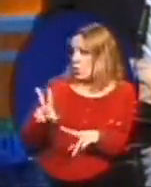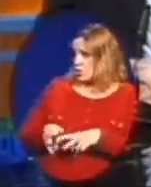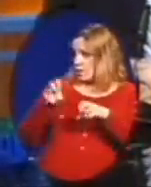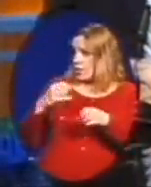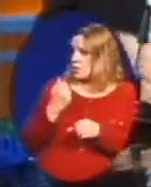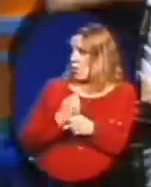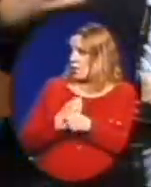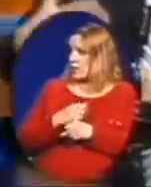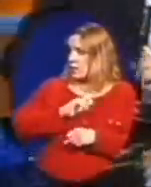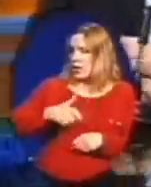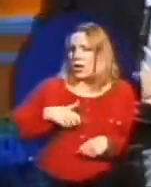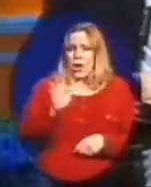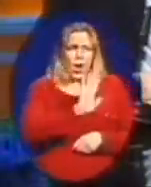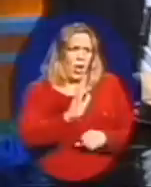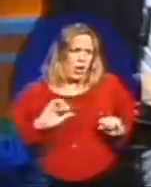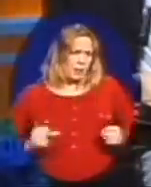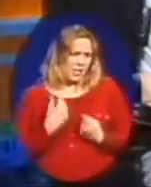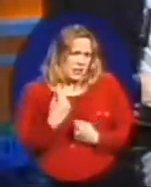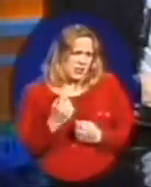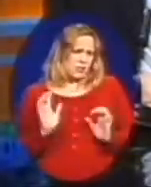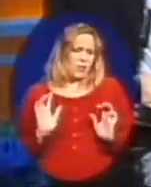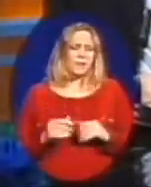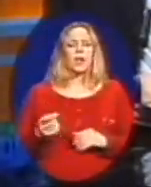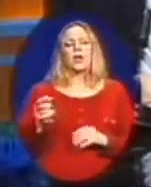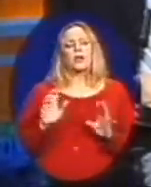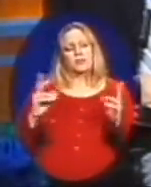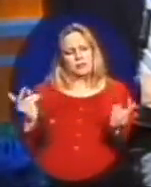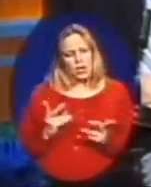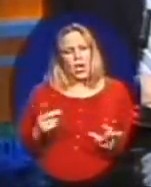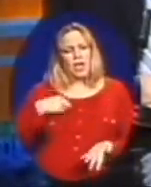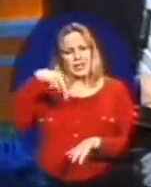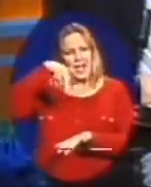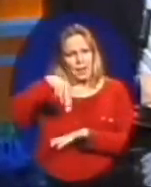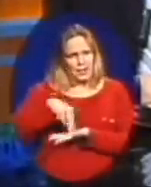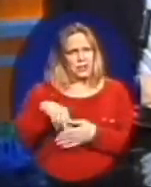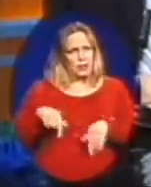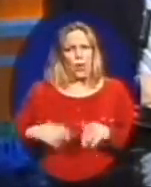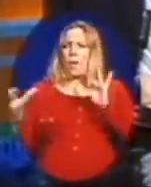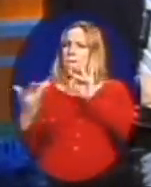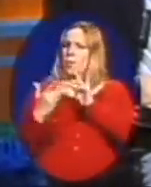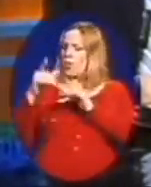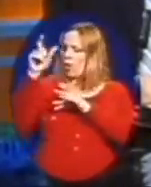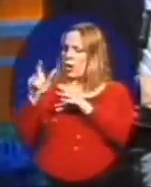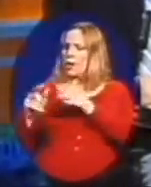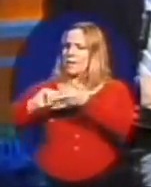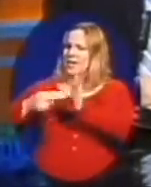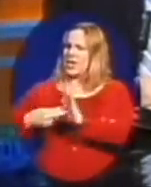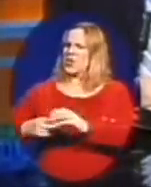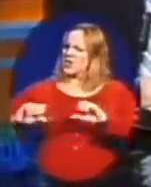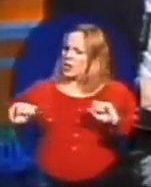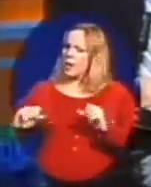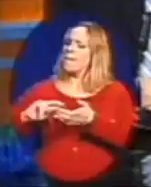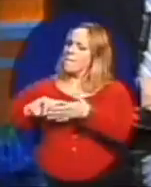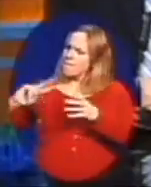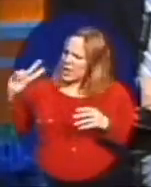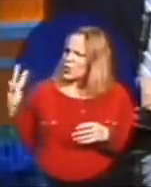לא זה העניין. ללא ספק, עמדתי כאן מול מנגנון מגויס ומשומן של המפלגה כולה, ראשי